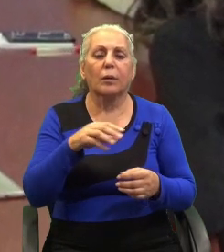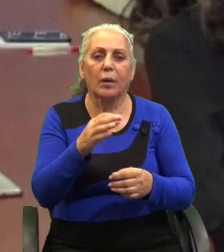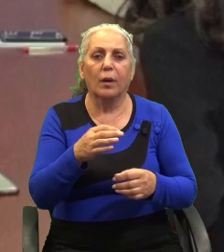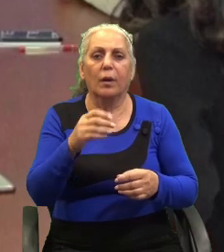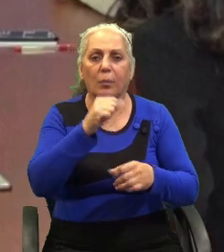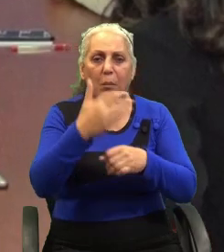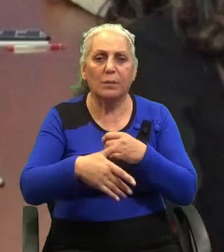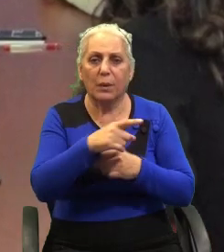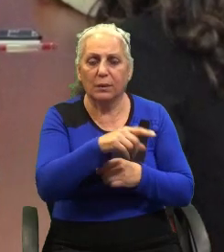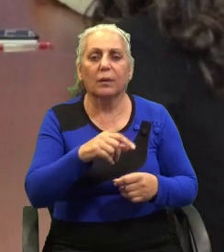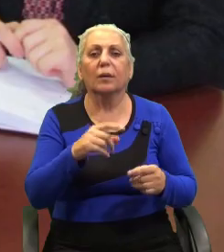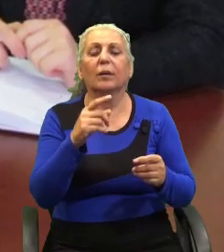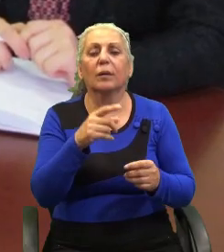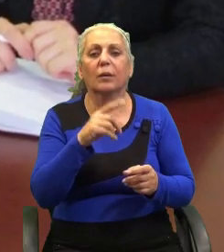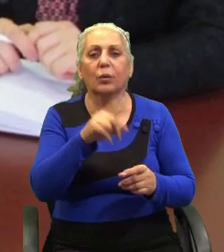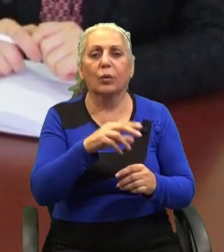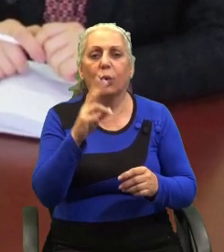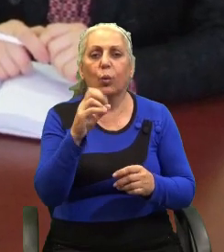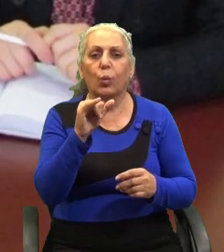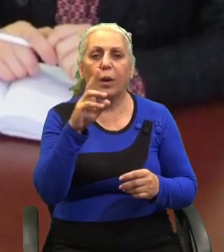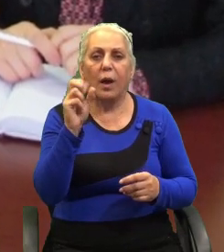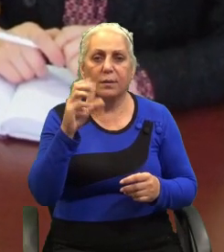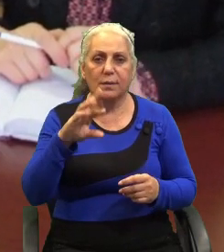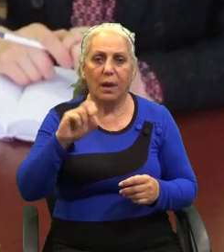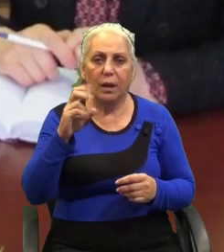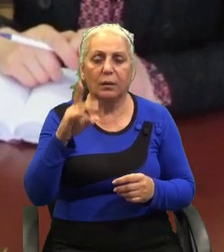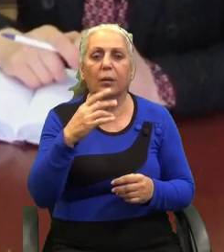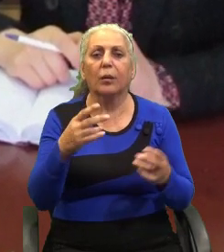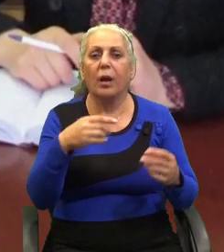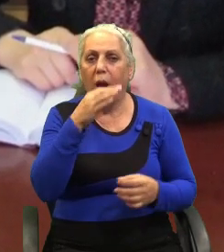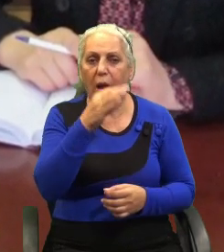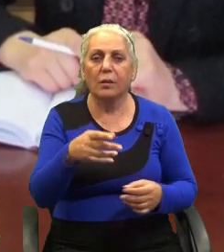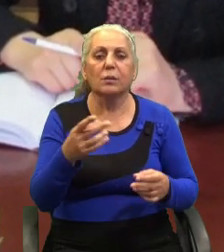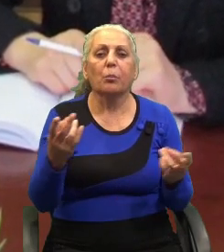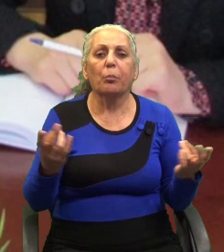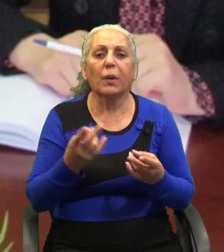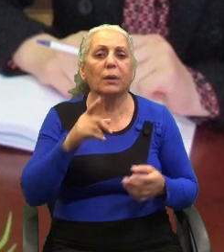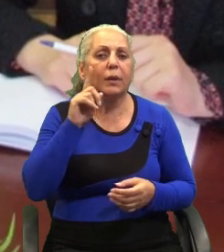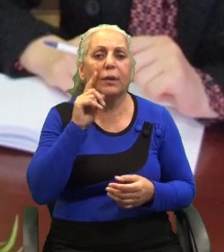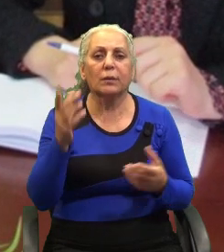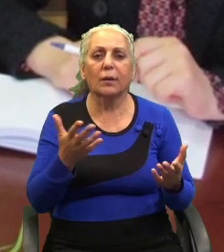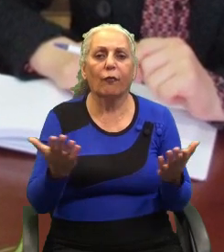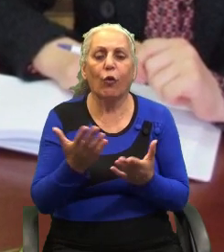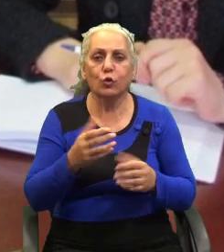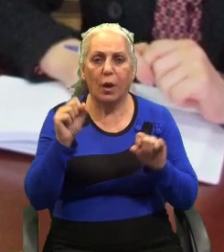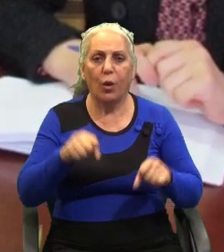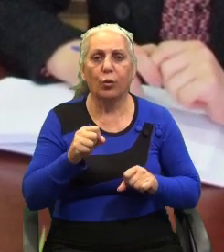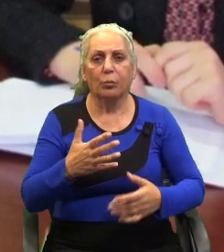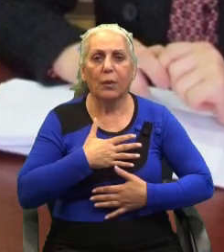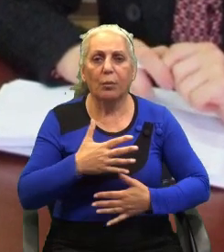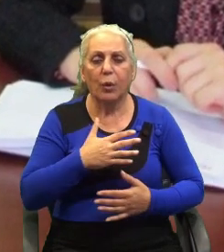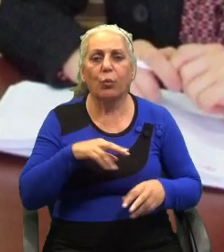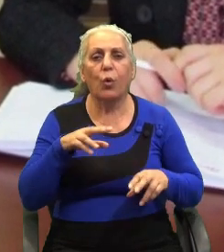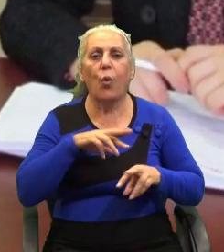Ղուկասյանը, նախ ծանոթանալու, ապա նաև հասկանալու, թե երիտասարդներն ինչպես են պատկերացնում իրենց գործունեությունը